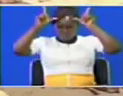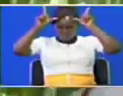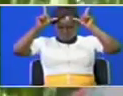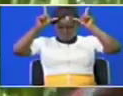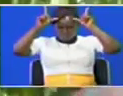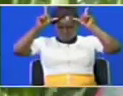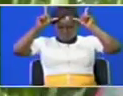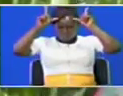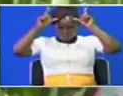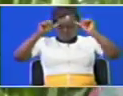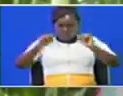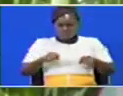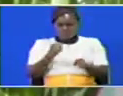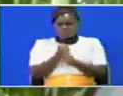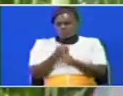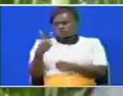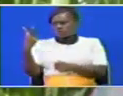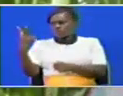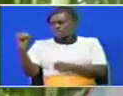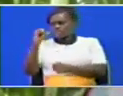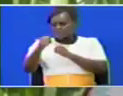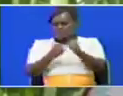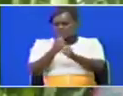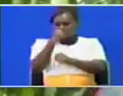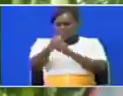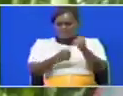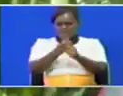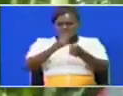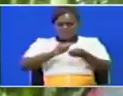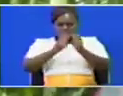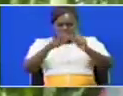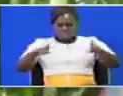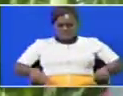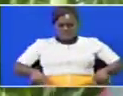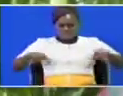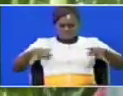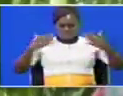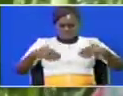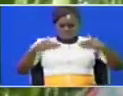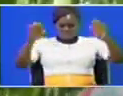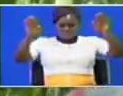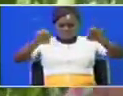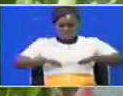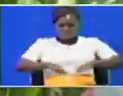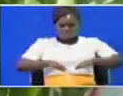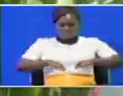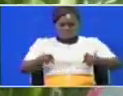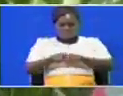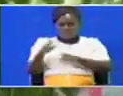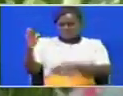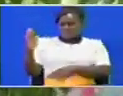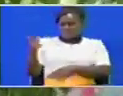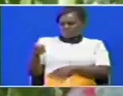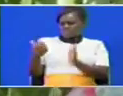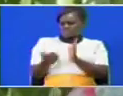mifugo. We can do 20 maybe every year. We are going to change the lives of people in the Kerio Valley, and the issue of insecurity will be